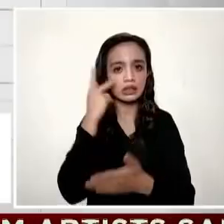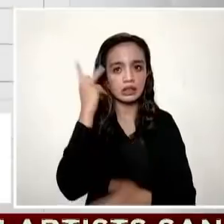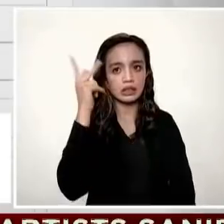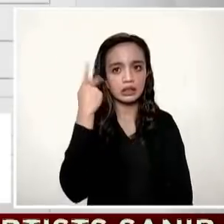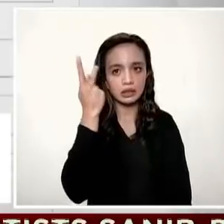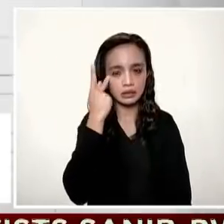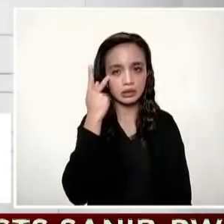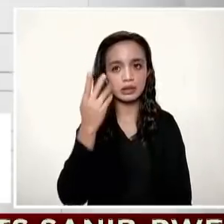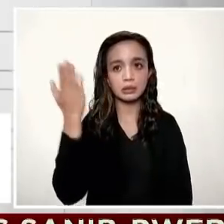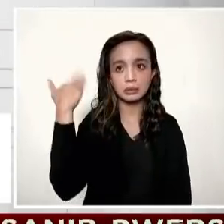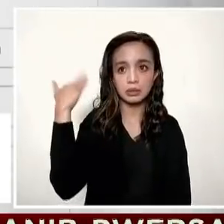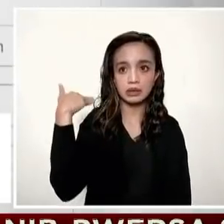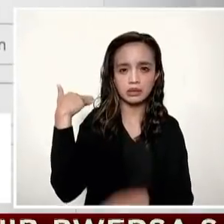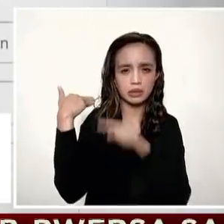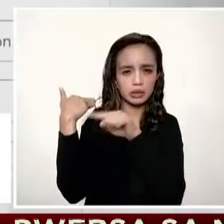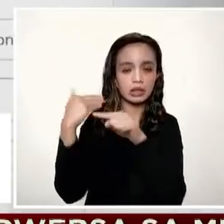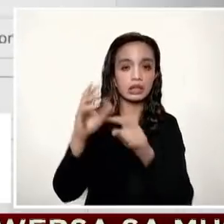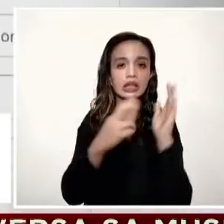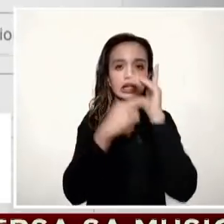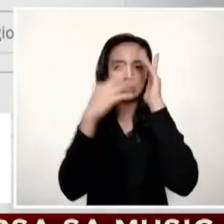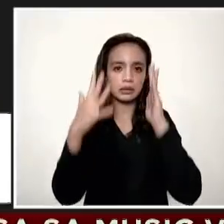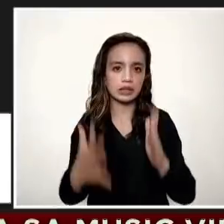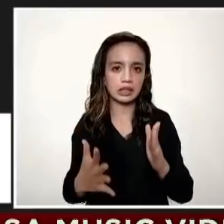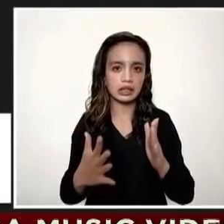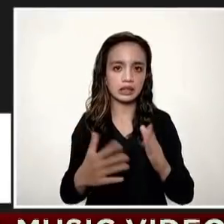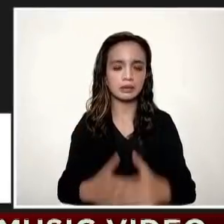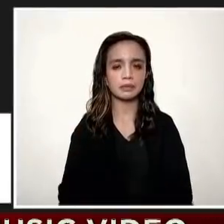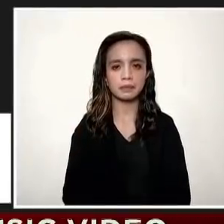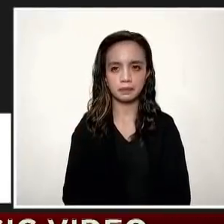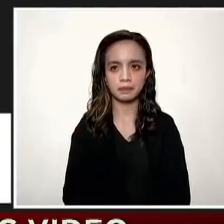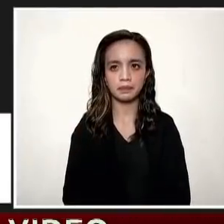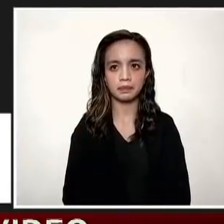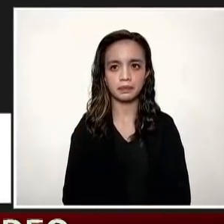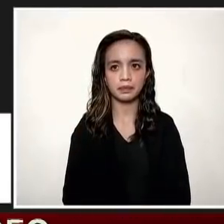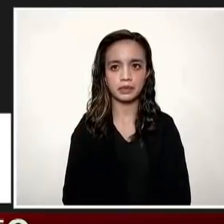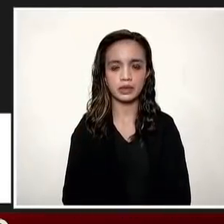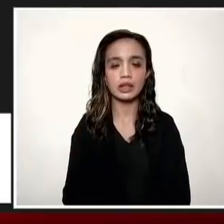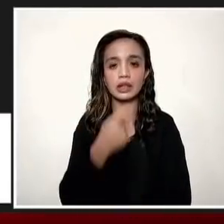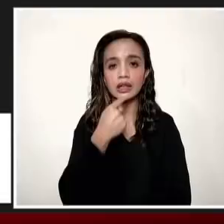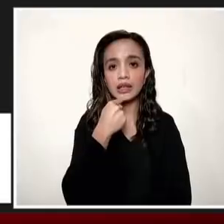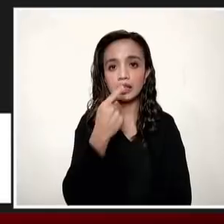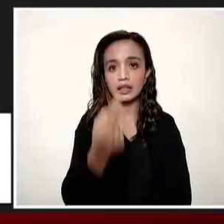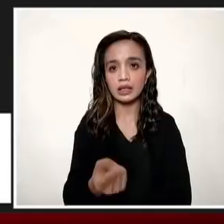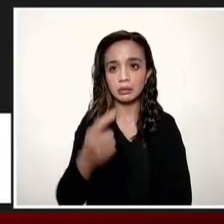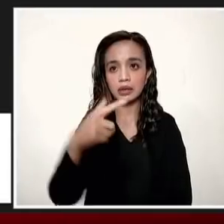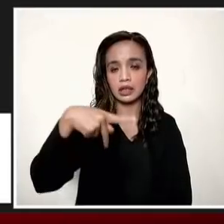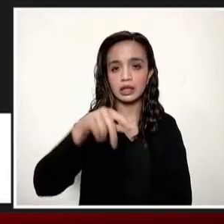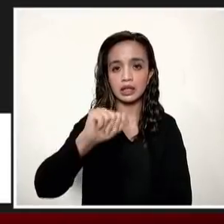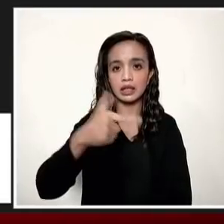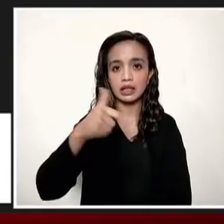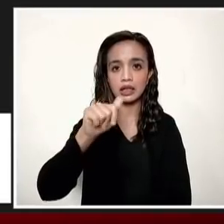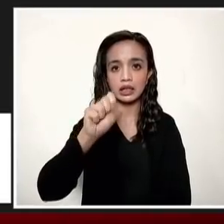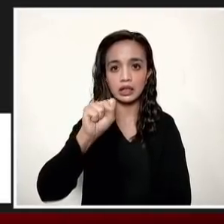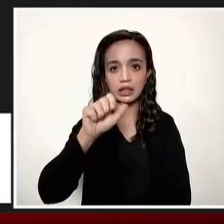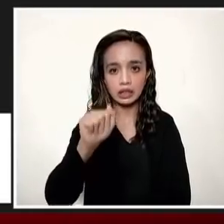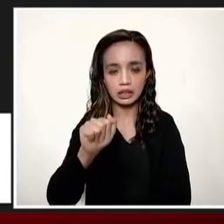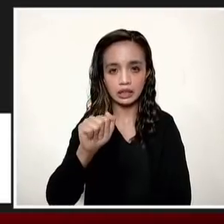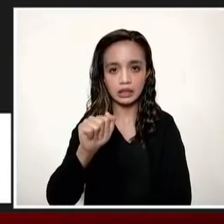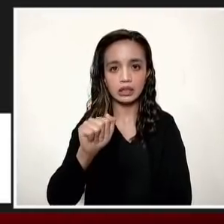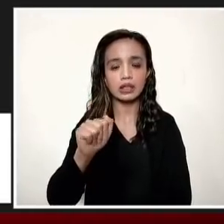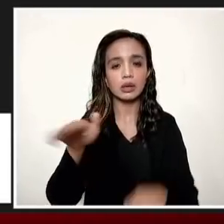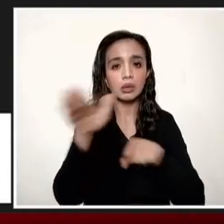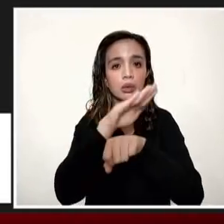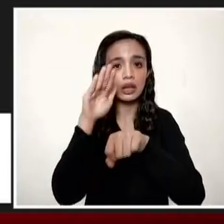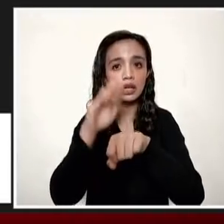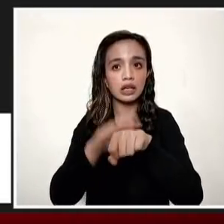dating Akbayan representative at isang scholar. Ayon sa Laban ng Masa, hindi sila nakonsulta ng isang bayan bilang